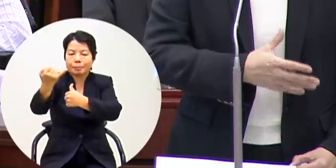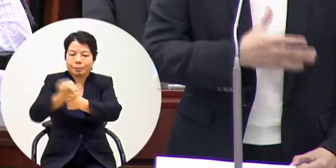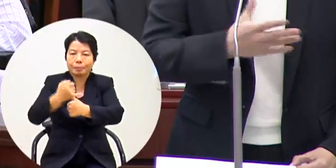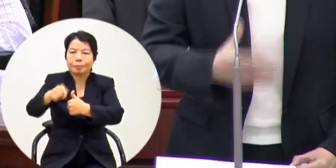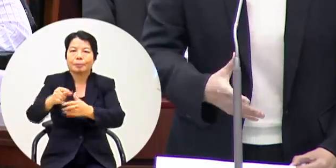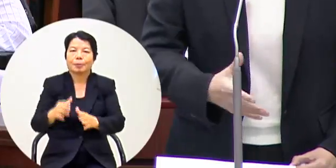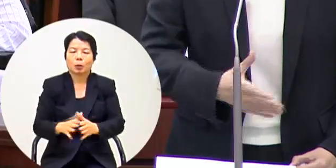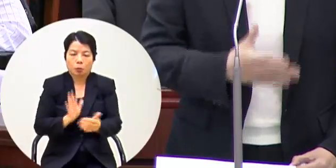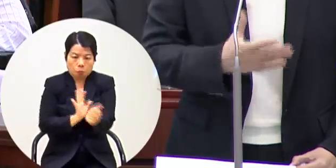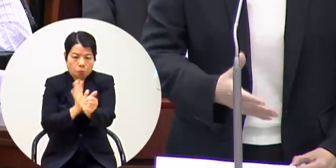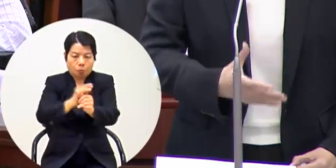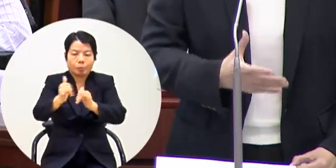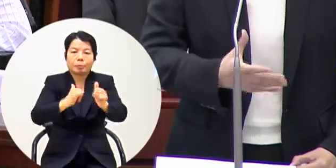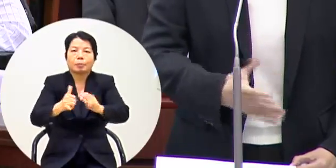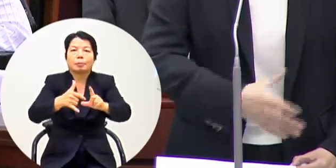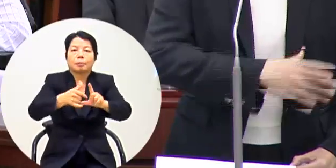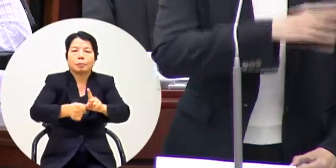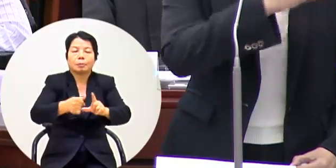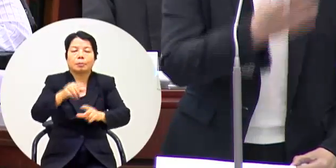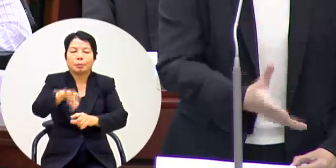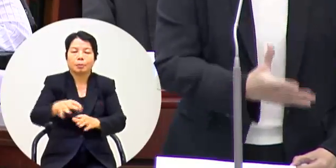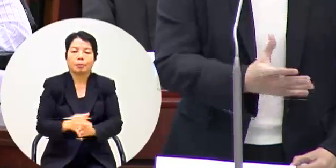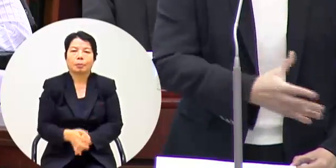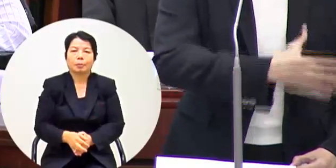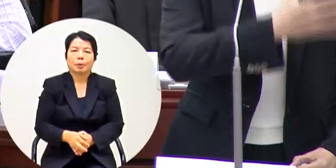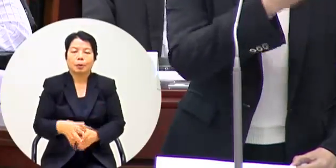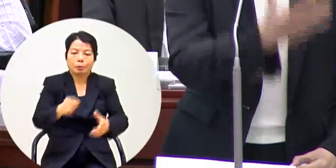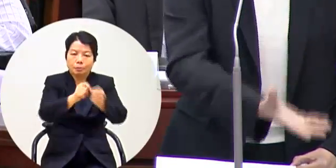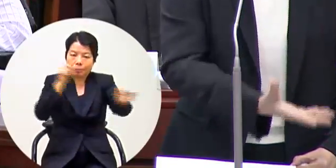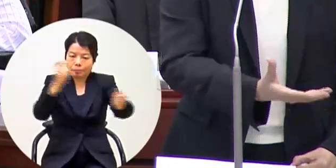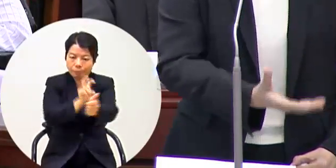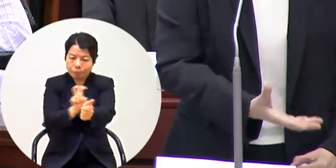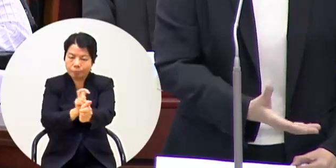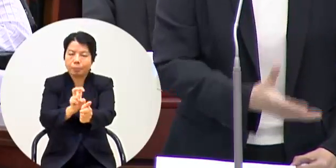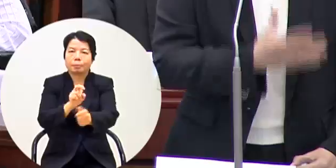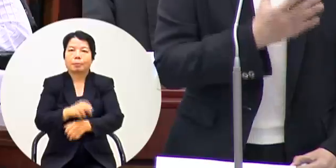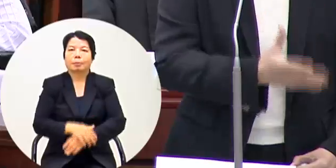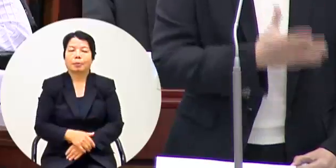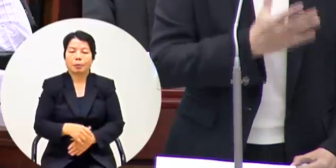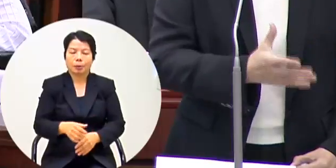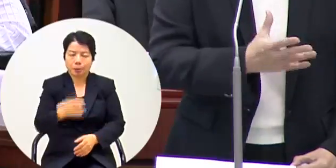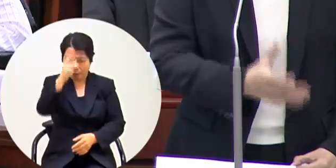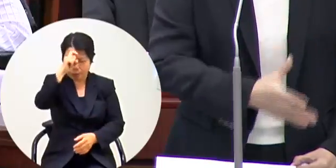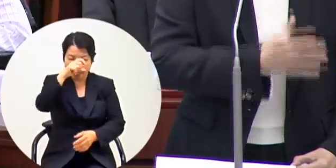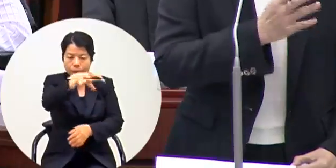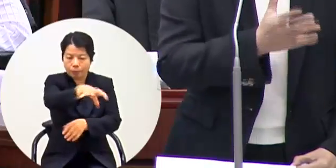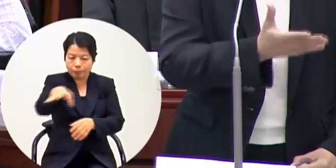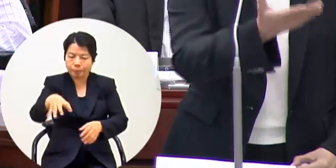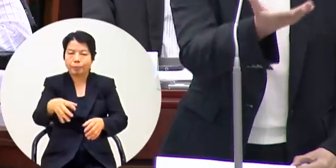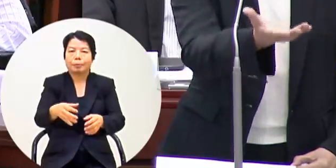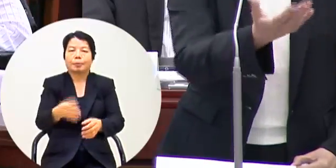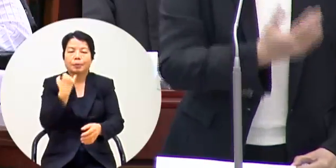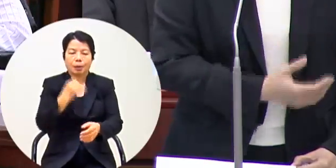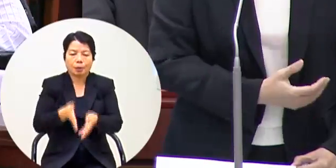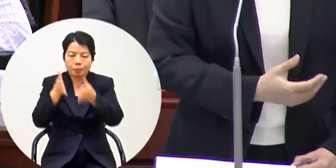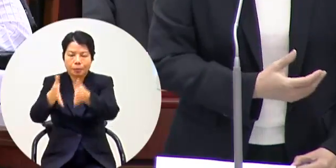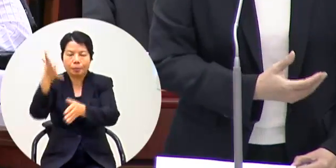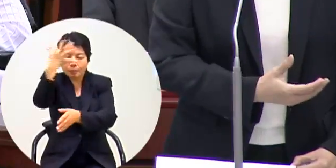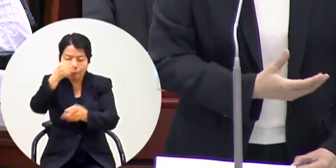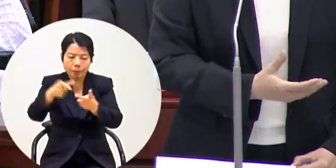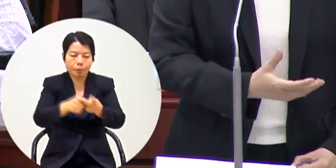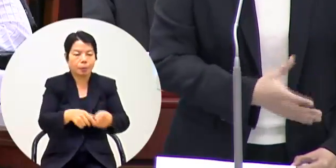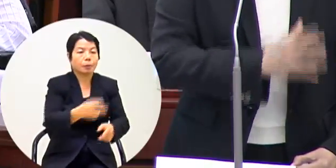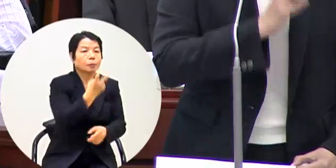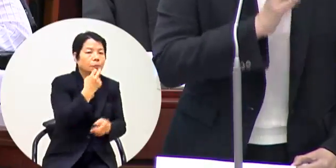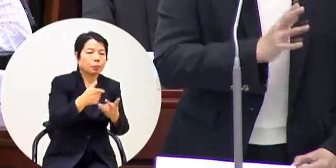谓的长照 ABC 之外，我们也希望这些据点不但针对老人，因为现在中央跟地方对于老人，就像议员